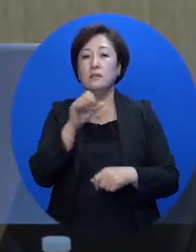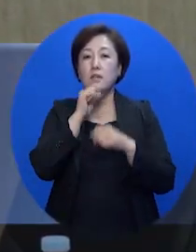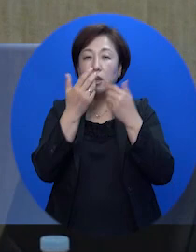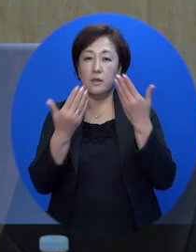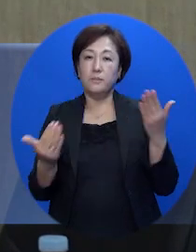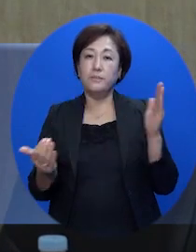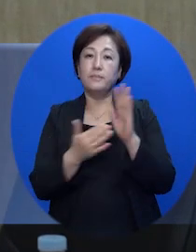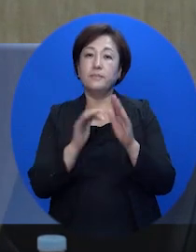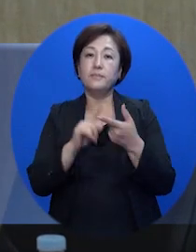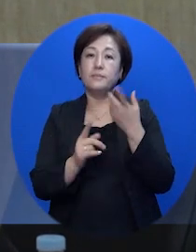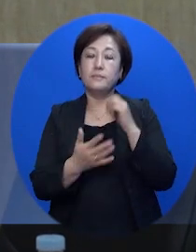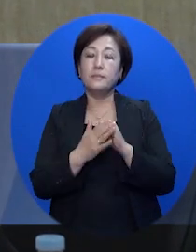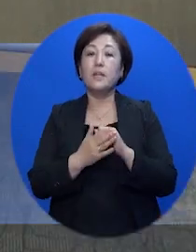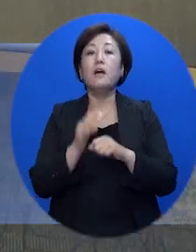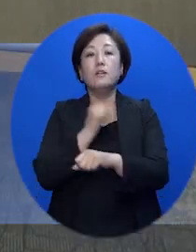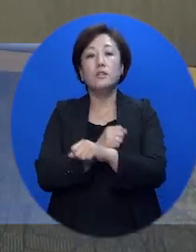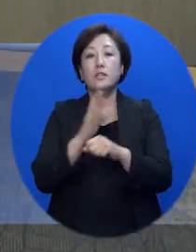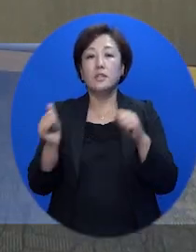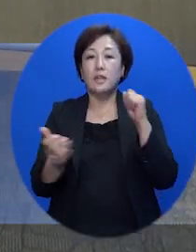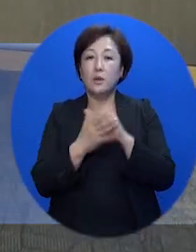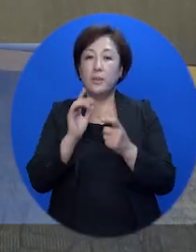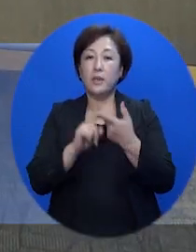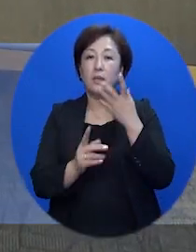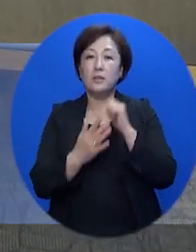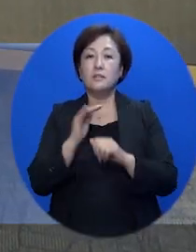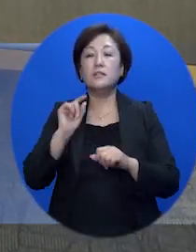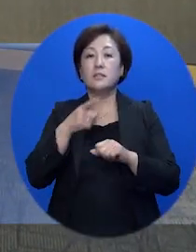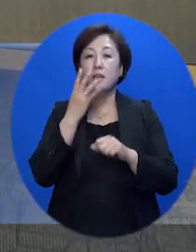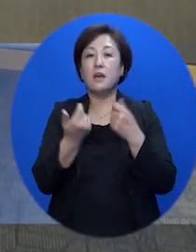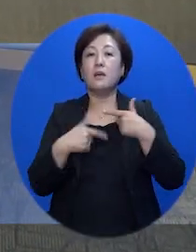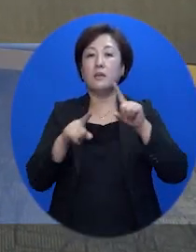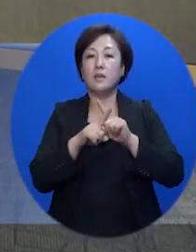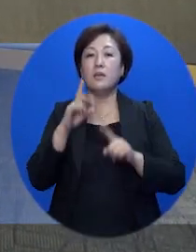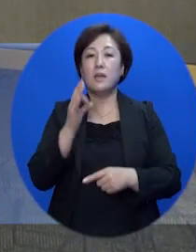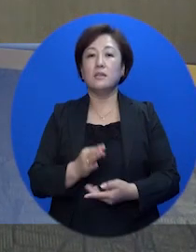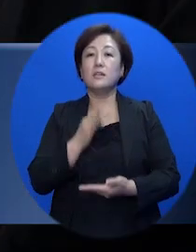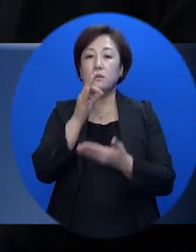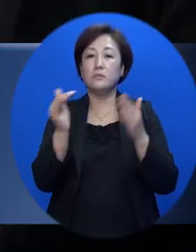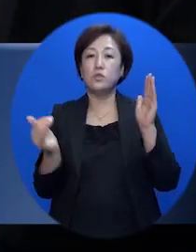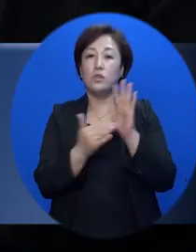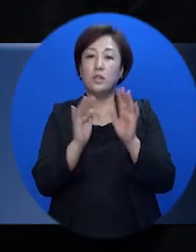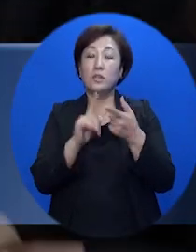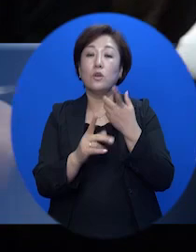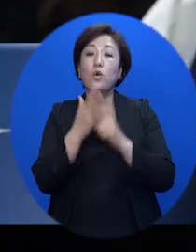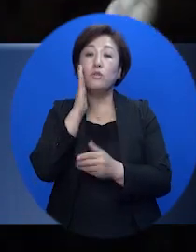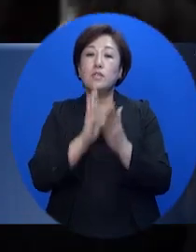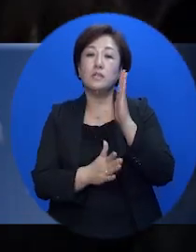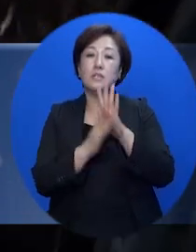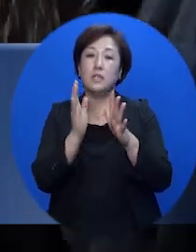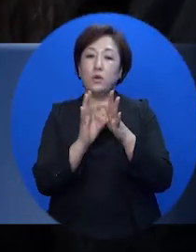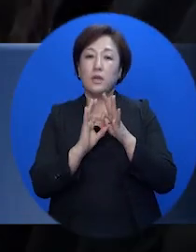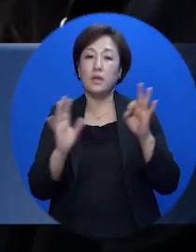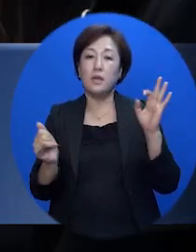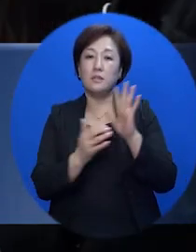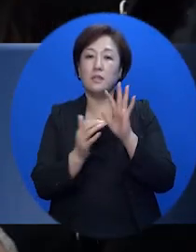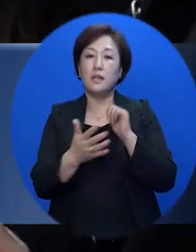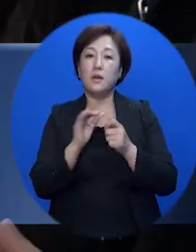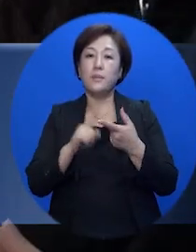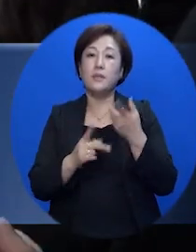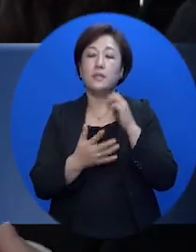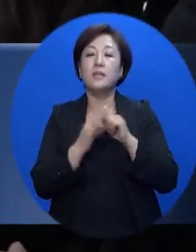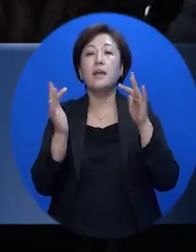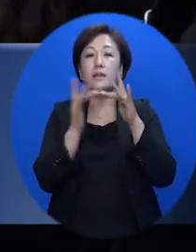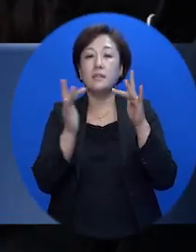받았습니다. 수상자에게는 상장과 함께 상금이 주어졌습니다. 울산시 관계자는 당선작은